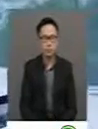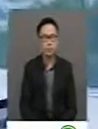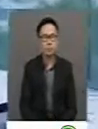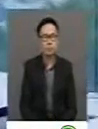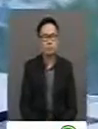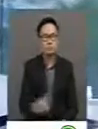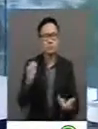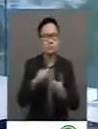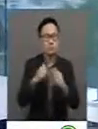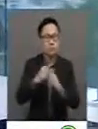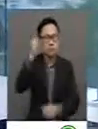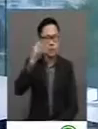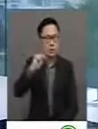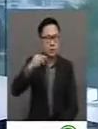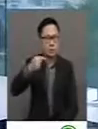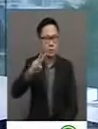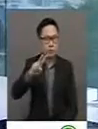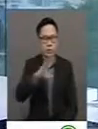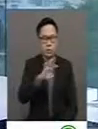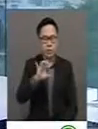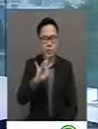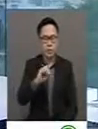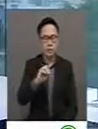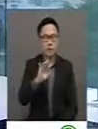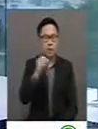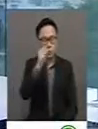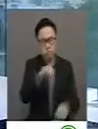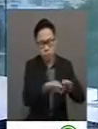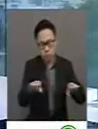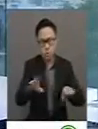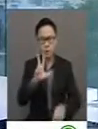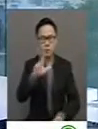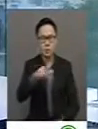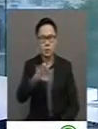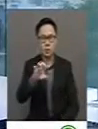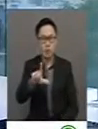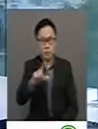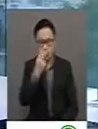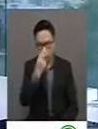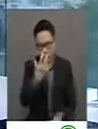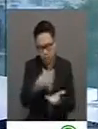ปมรถเมย์ NGV 489,3400 ล้านบาทติดตามความเคลื่อนไหวกับเราที่นี่หนาว26นะคะ